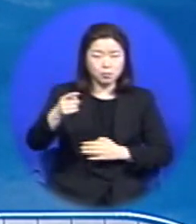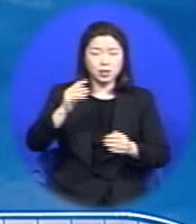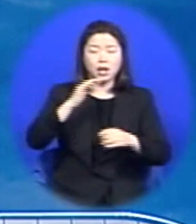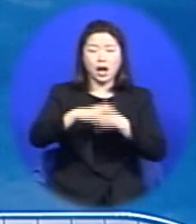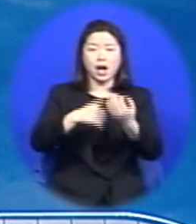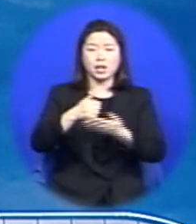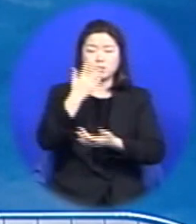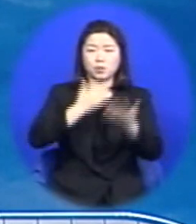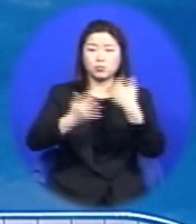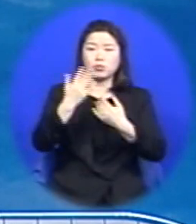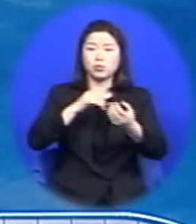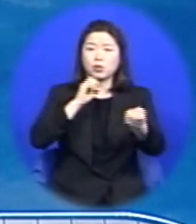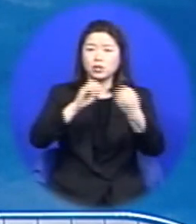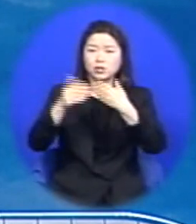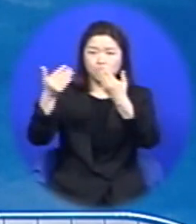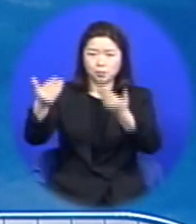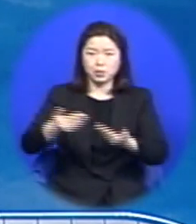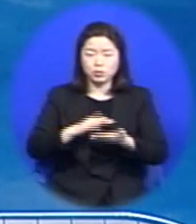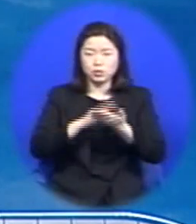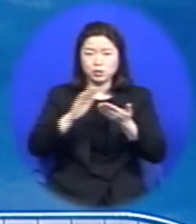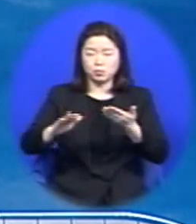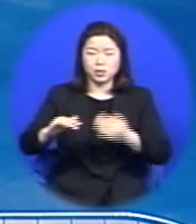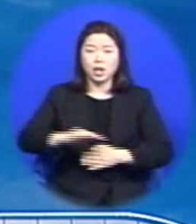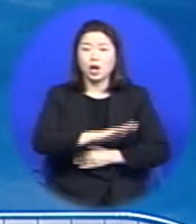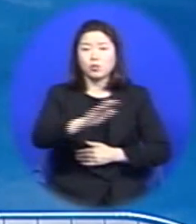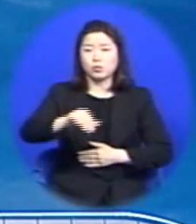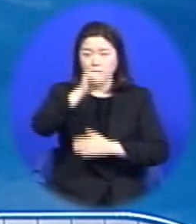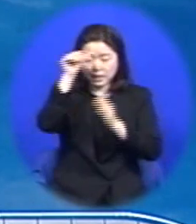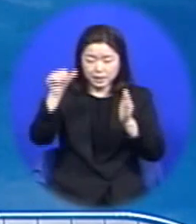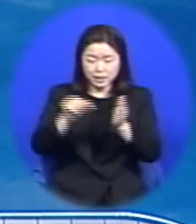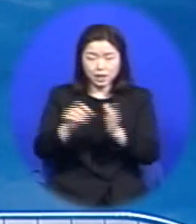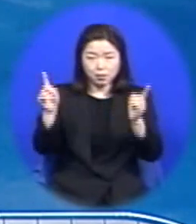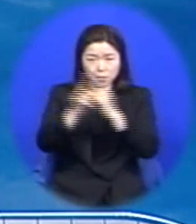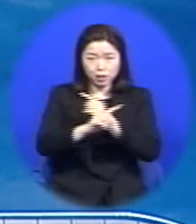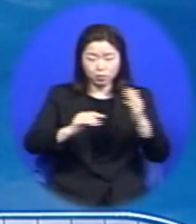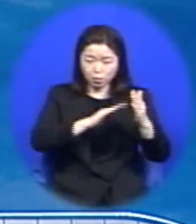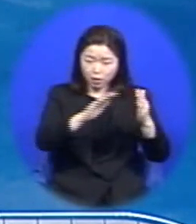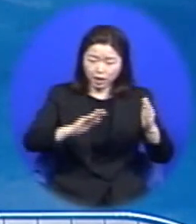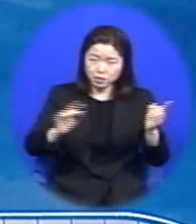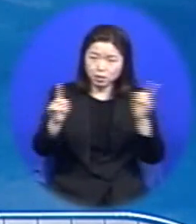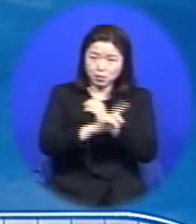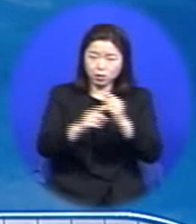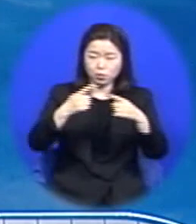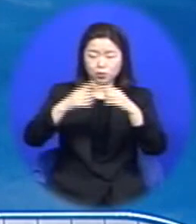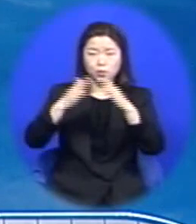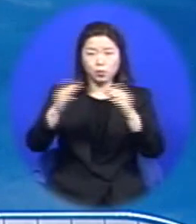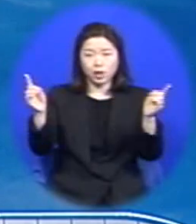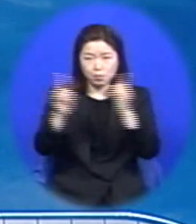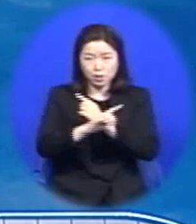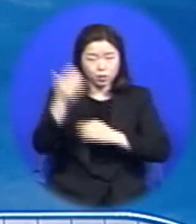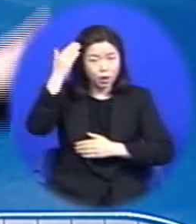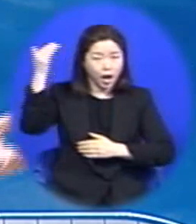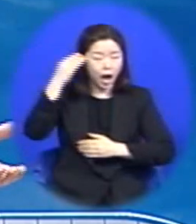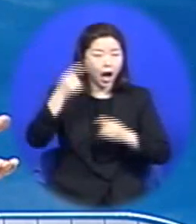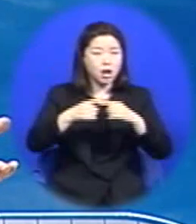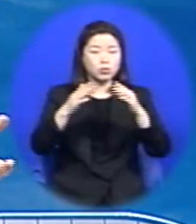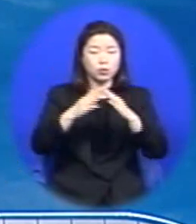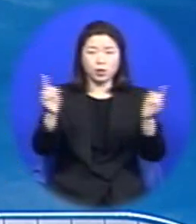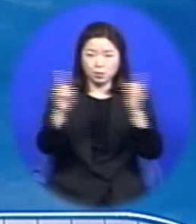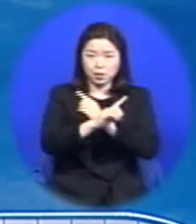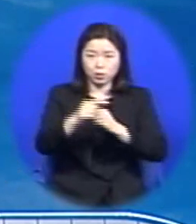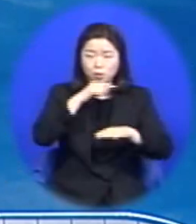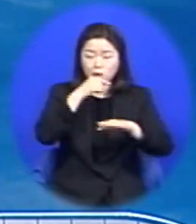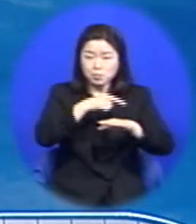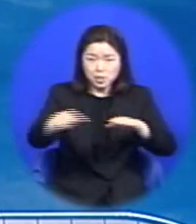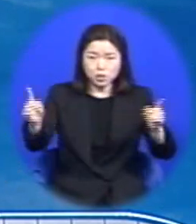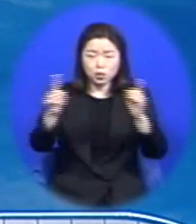불러 응답하세요. 우리의 인생이 바뀌고 가정이 바뀌고 교회가 바뀌고 한국 교회가 바뀌고 민족이 바뀌는